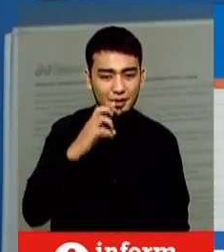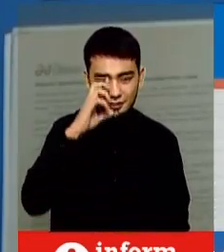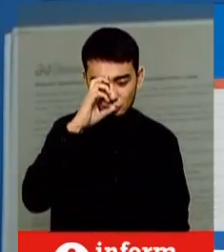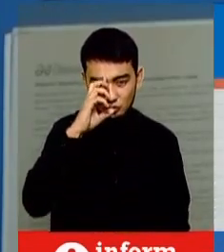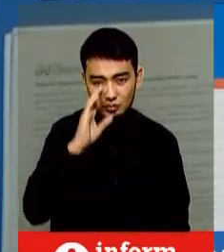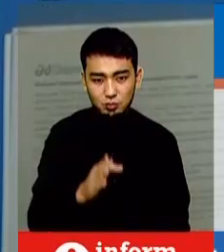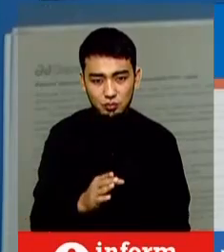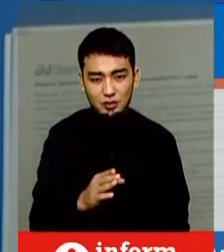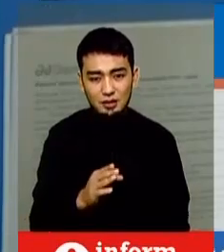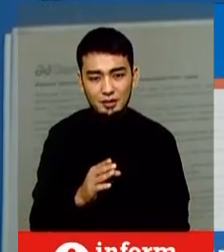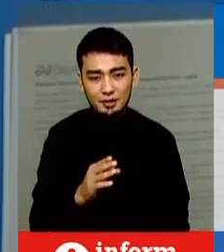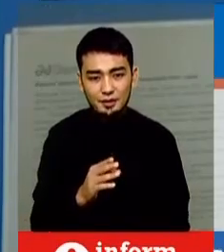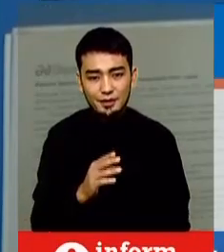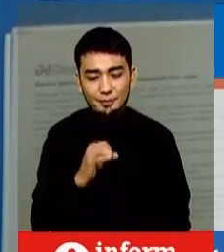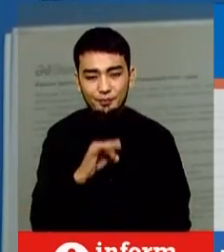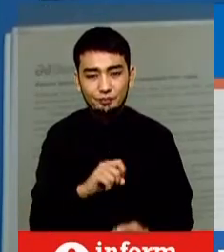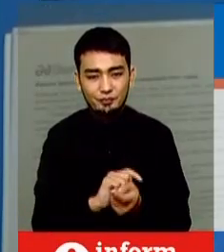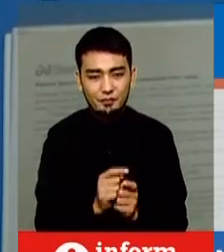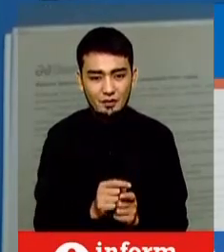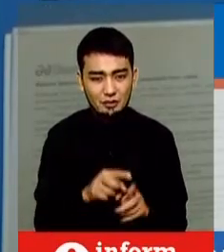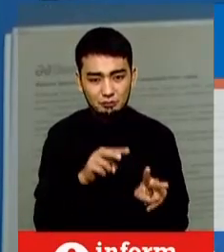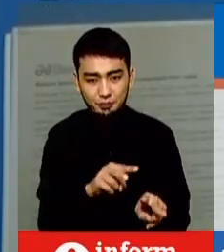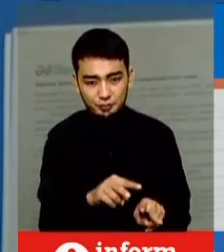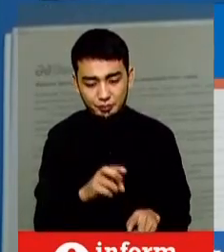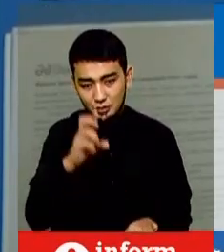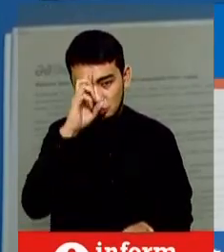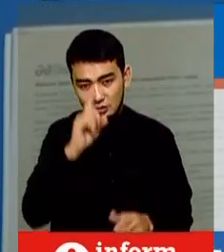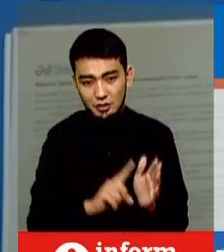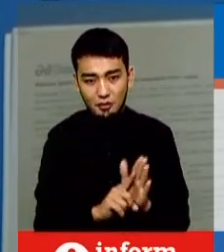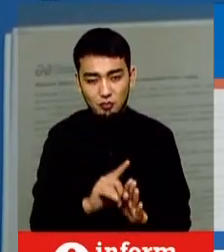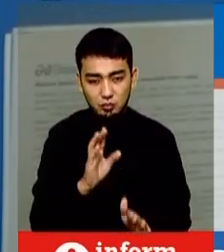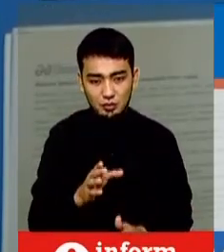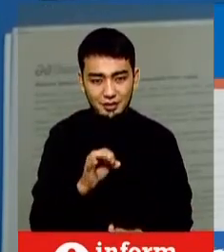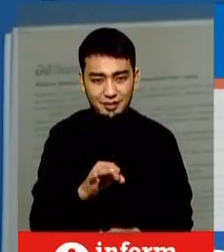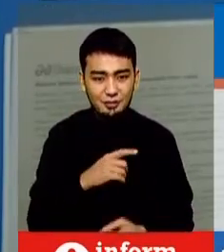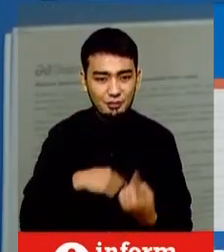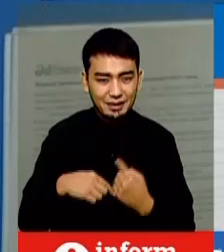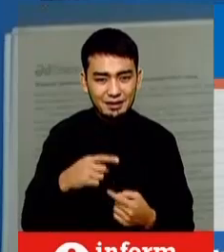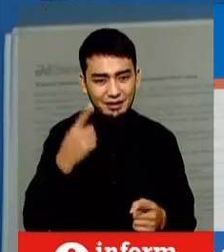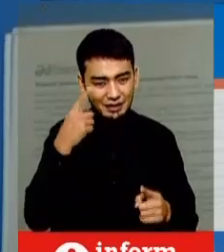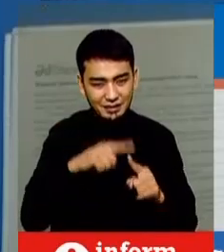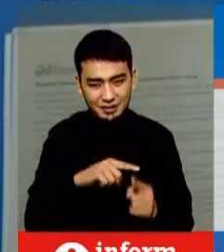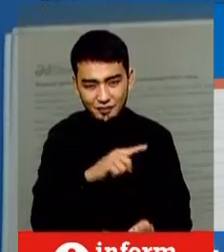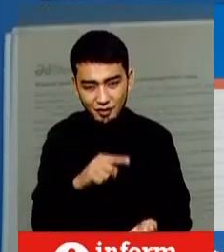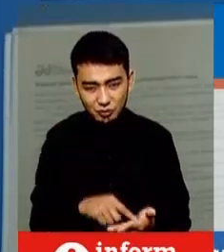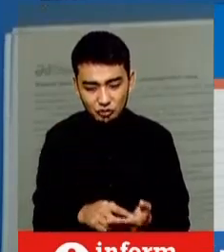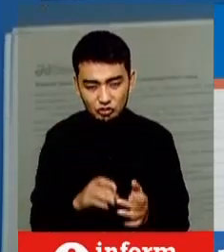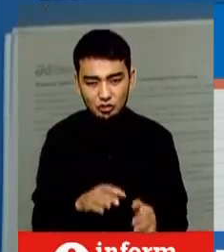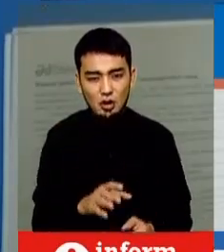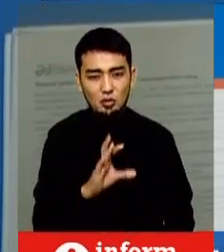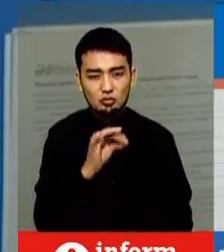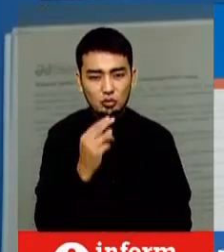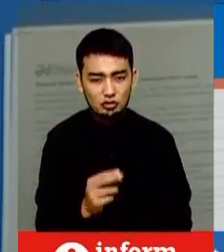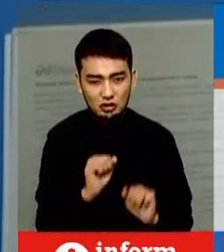когда государство будет держать в руках все, и контроль со стороны государства, и материально-технические вопросы, социальной